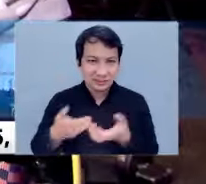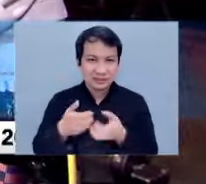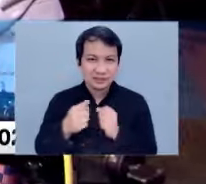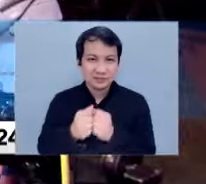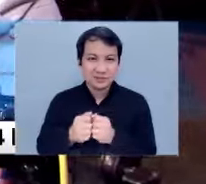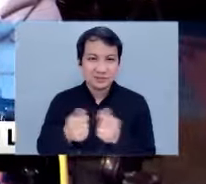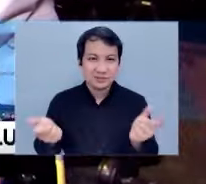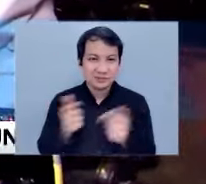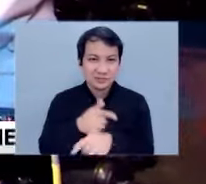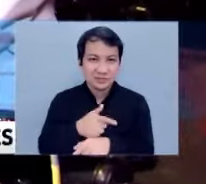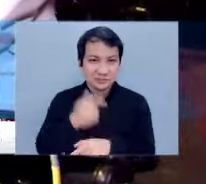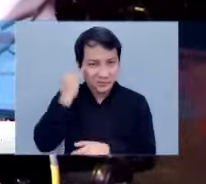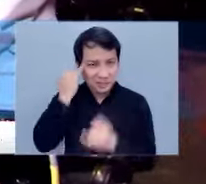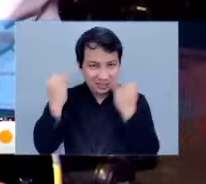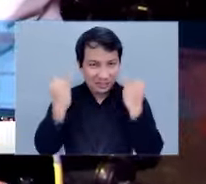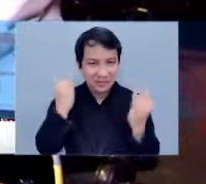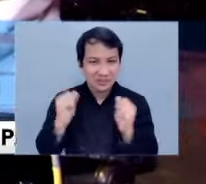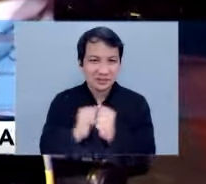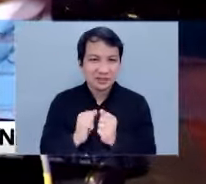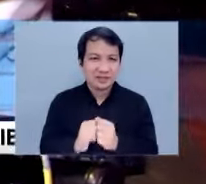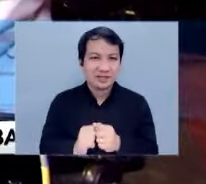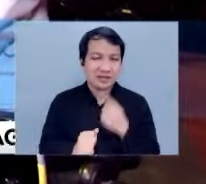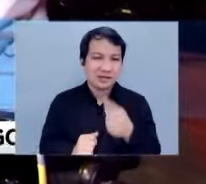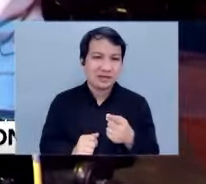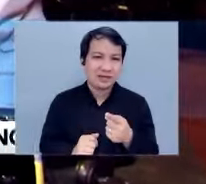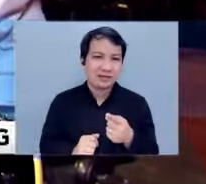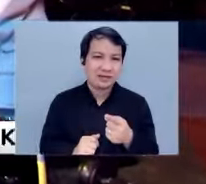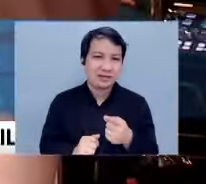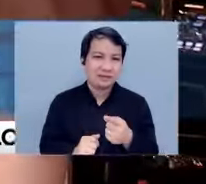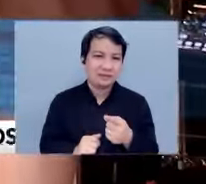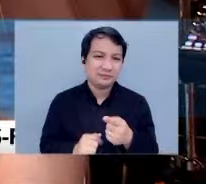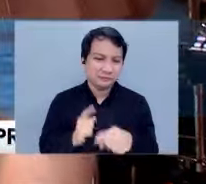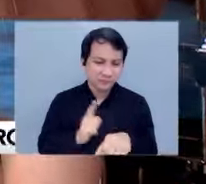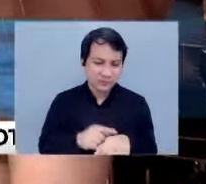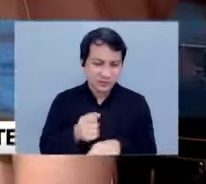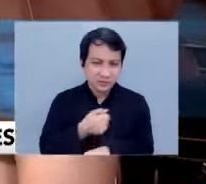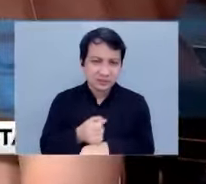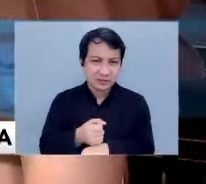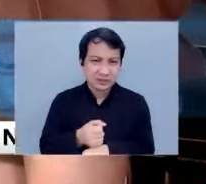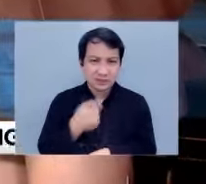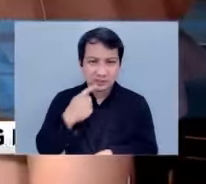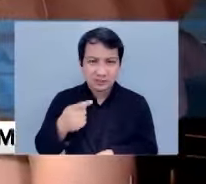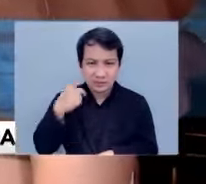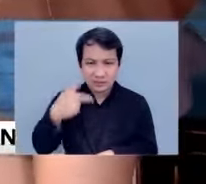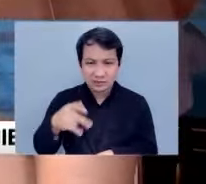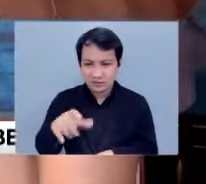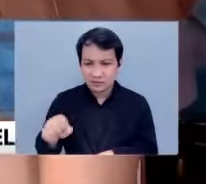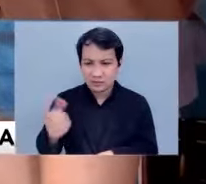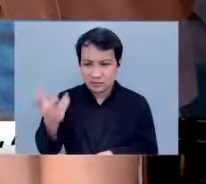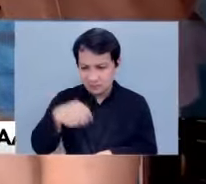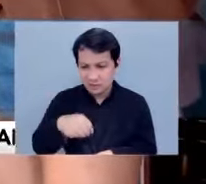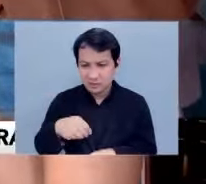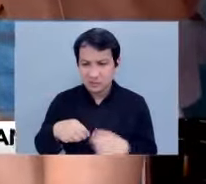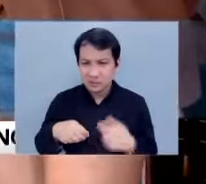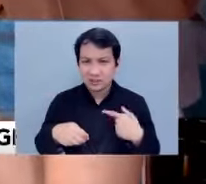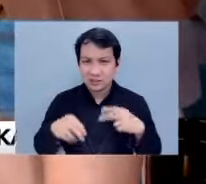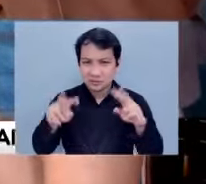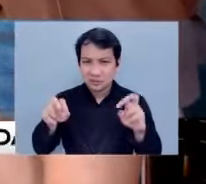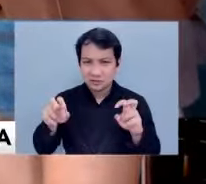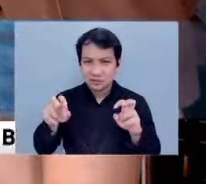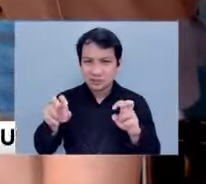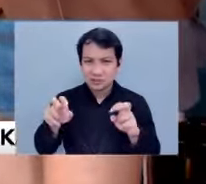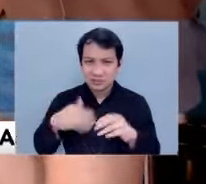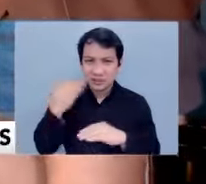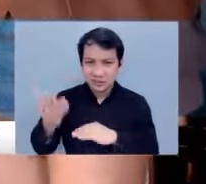kayo ng ideas, hindi nyo narinig. Yung nangyari kasi sa song na yan. Parang sabi ni Paolo, parang maganda yung may song na yung title niya sa susunod na habang